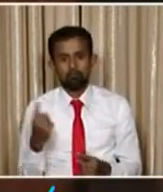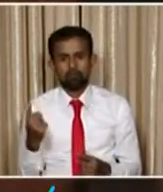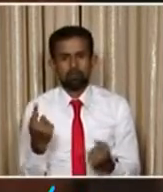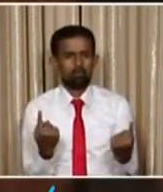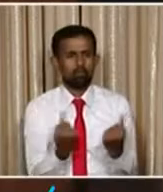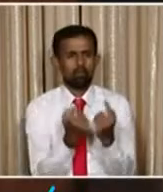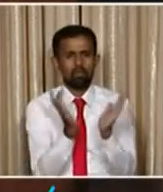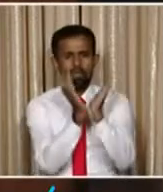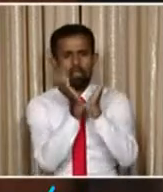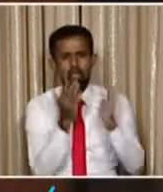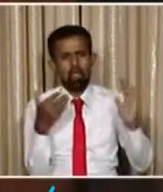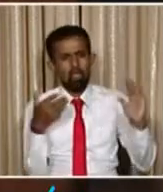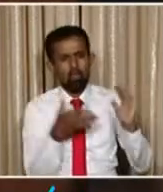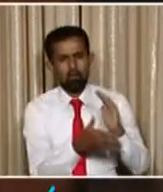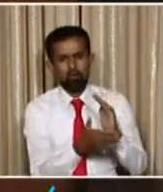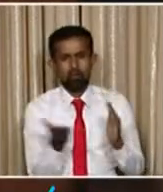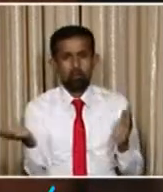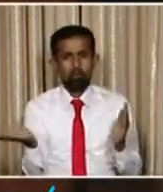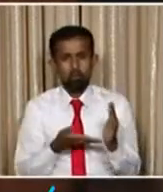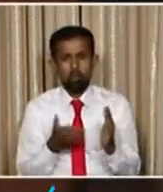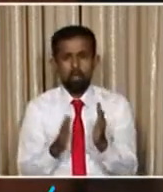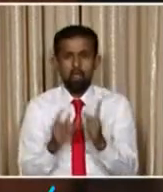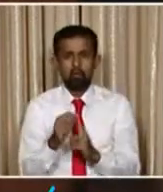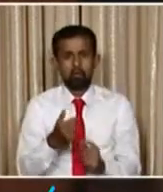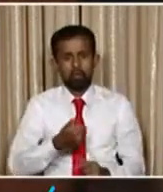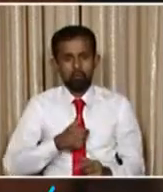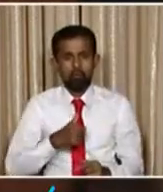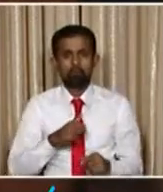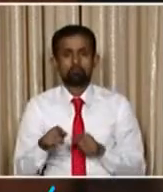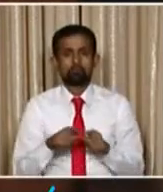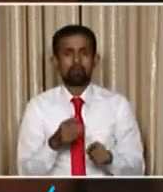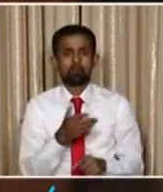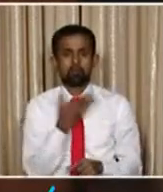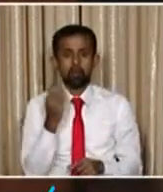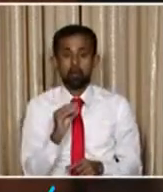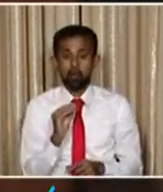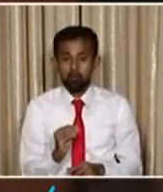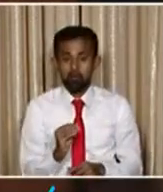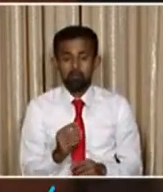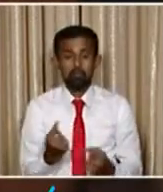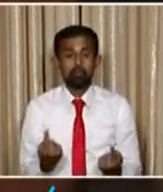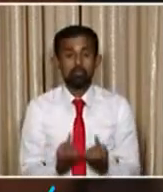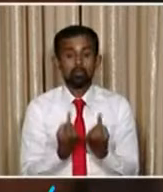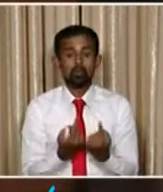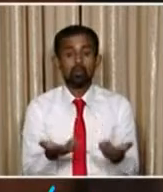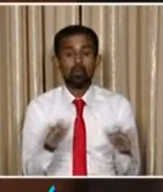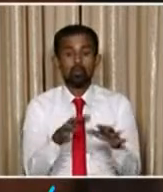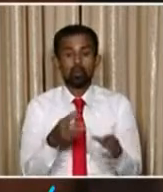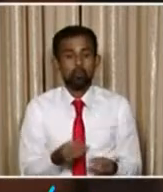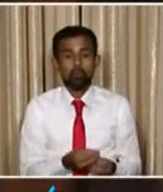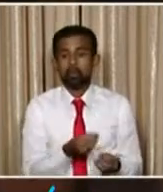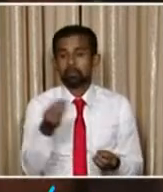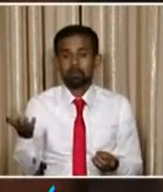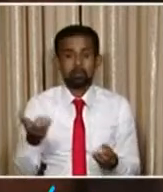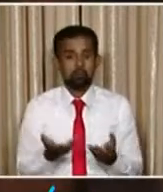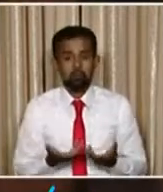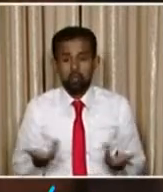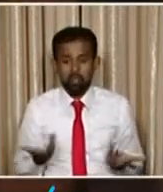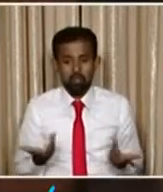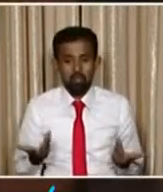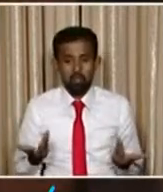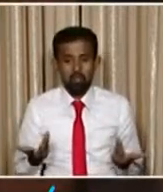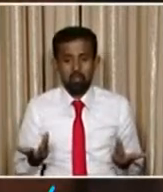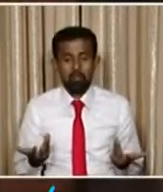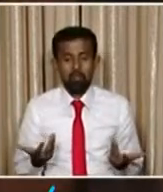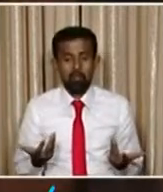அழித்து வழியாக்கி அமைச்சர் விரும்பிய மாதிரி செய்யலாம். மேச்சத்தரை என்றது நாங்கள் புதிதாக உருவாக்க முடியாது. நாங்கள் புதிதாக காடை வெட்டி புல்லை வளர்க்க